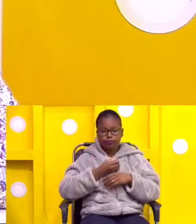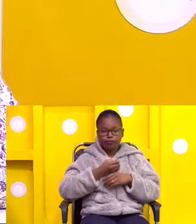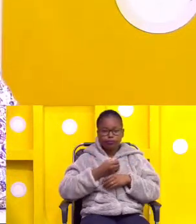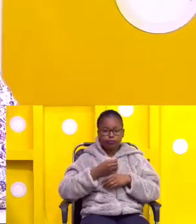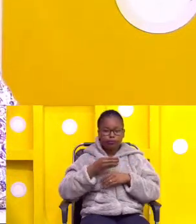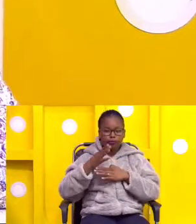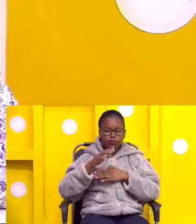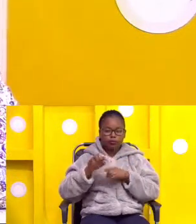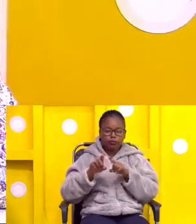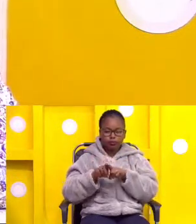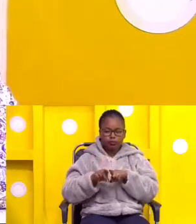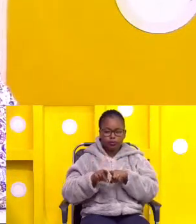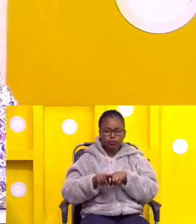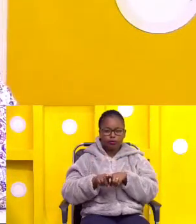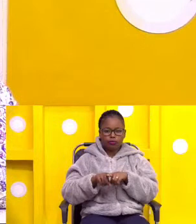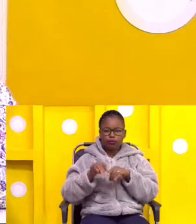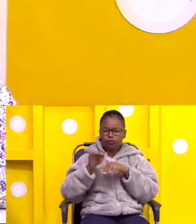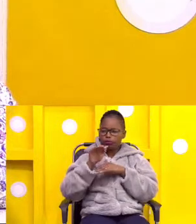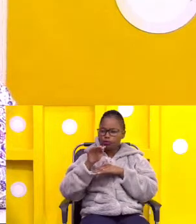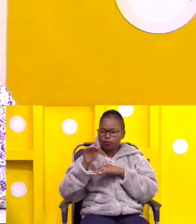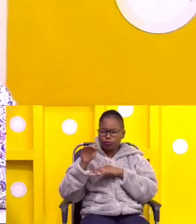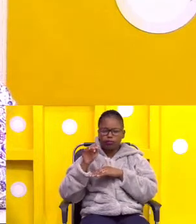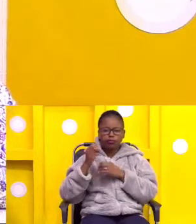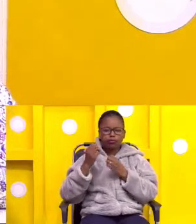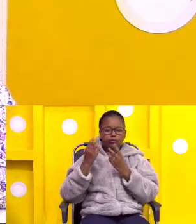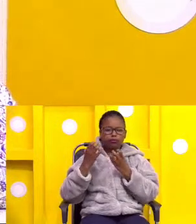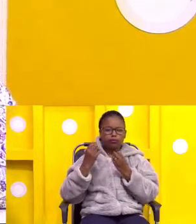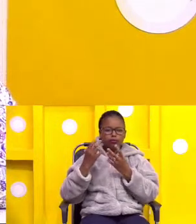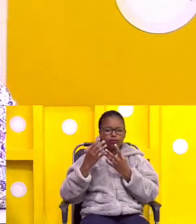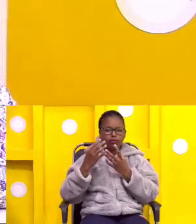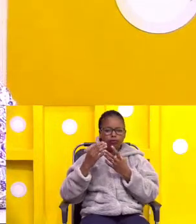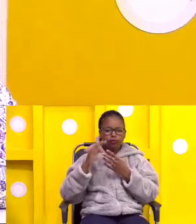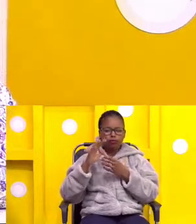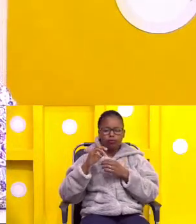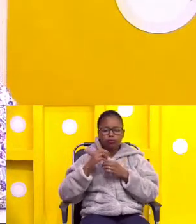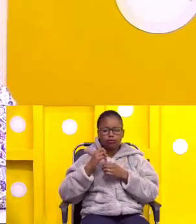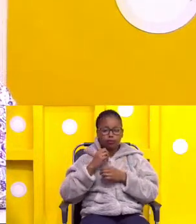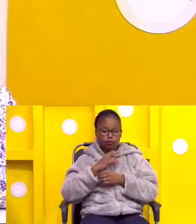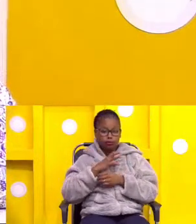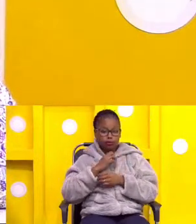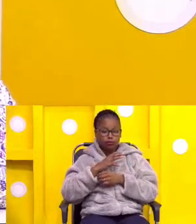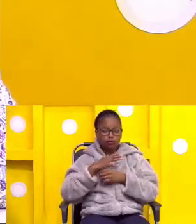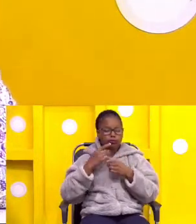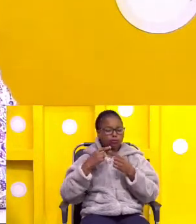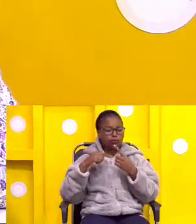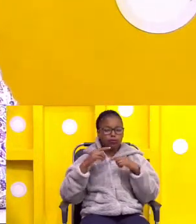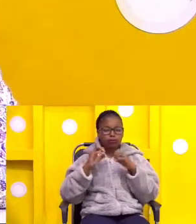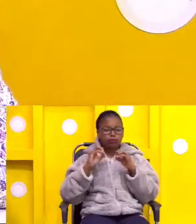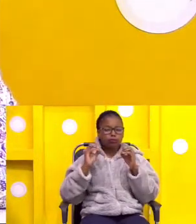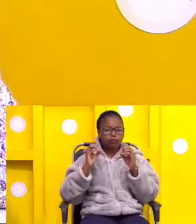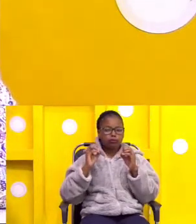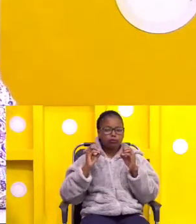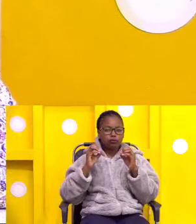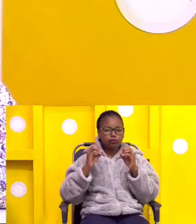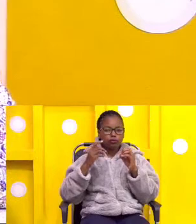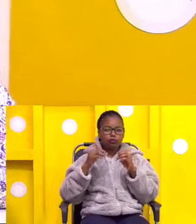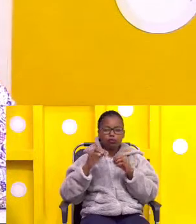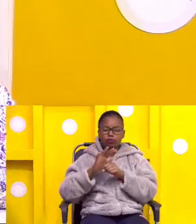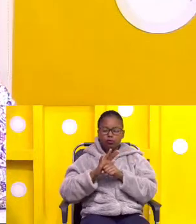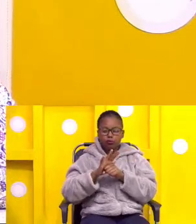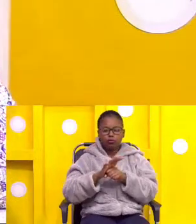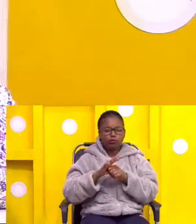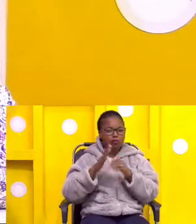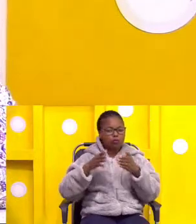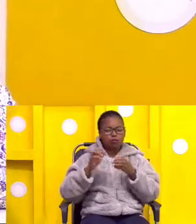ngai witu ndugathii ukiyuragia ciuria nyingi ndugoke ukinyararaga ndugoke ukimenaga no ngiuka ndungithinikanio ni